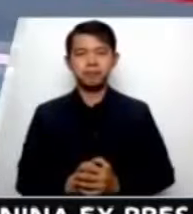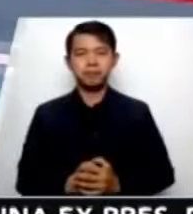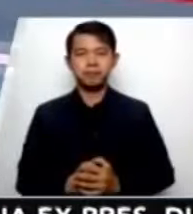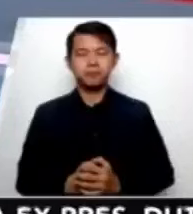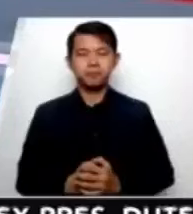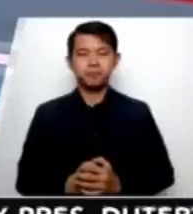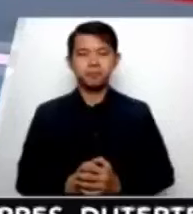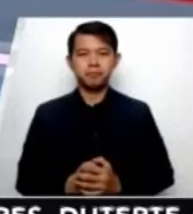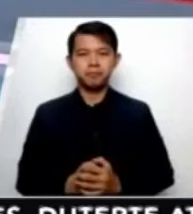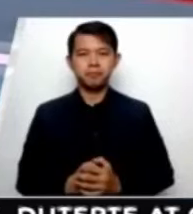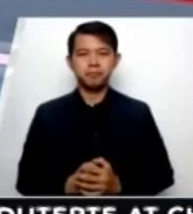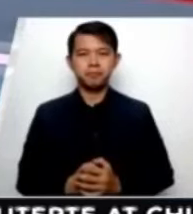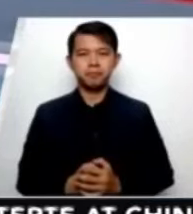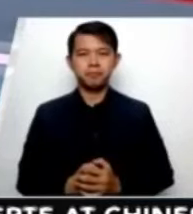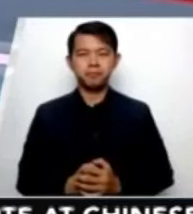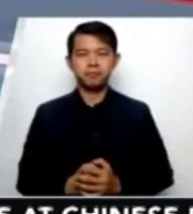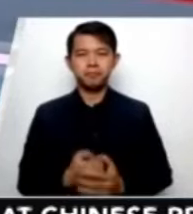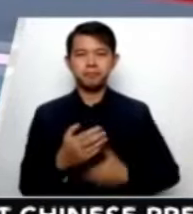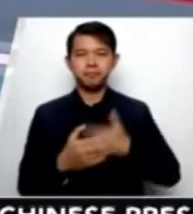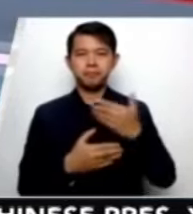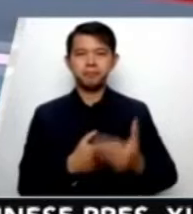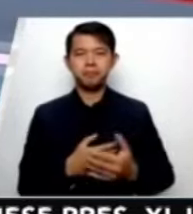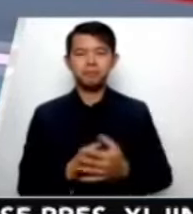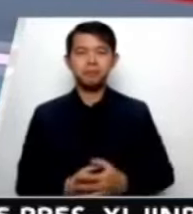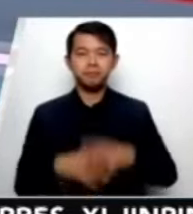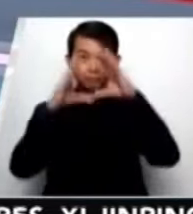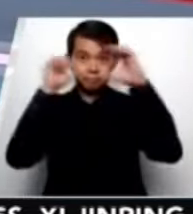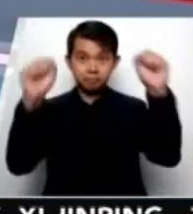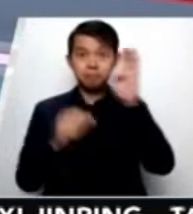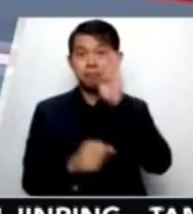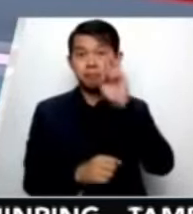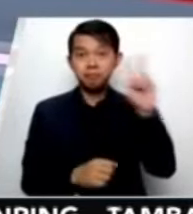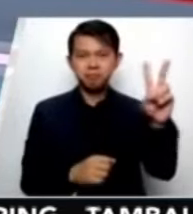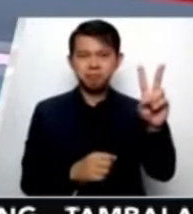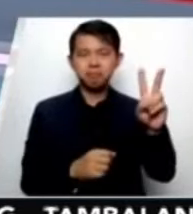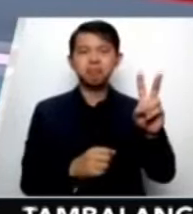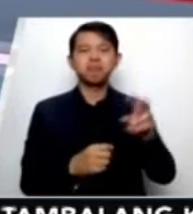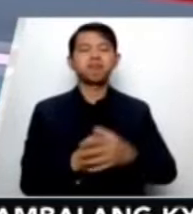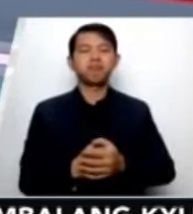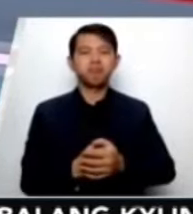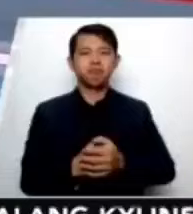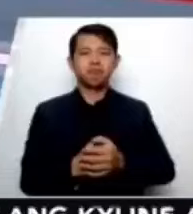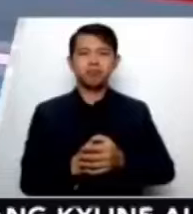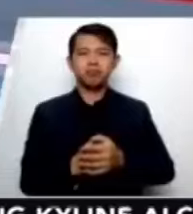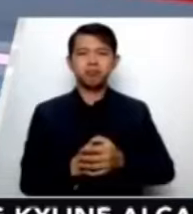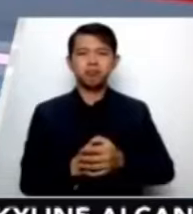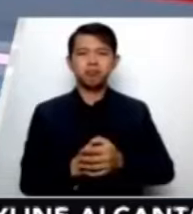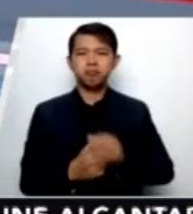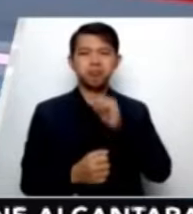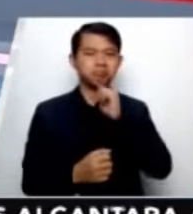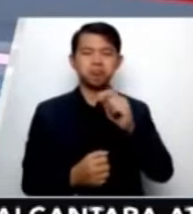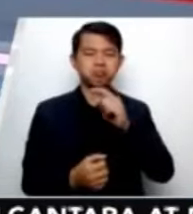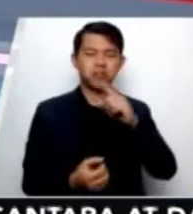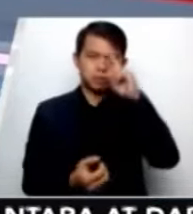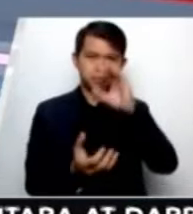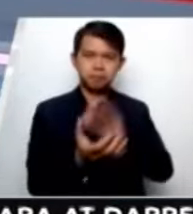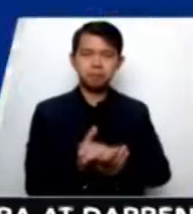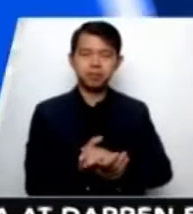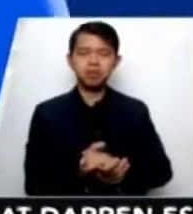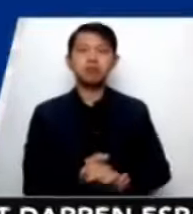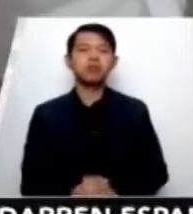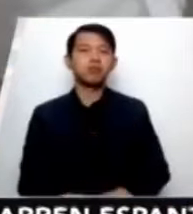Horrified daw si Pangulong Bongbong Marcos sa umano'y gentleman's agreement ni na dating Pangulong Rodrigo Duterte at Chinese President Xi